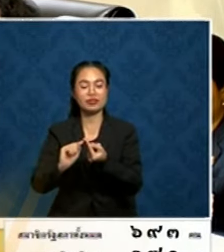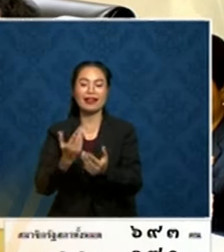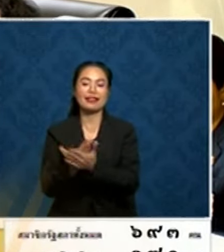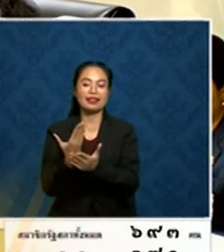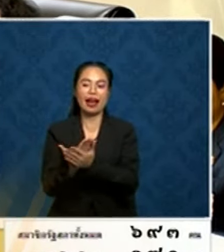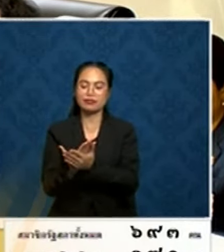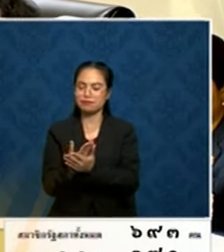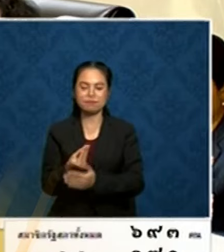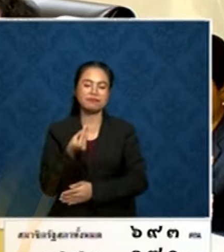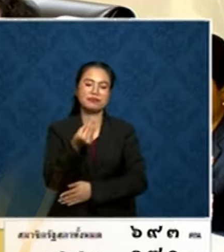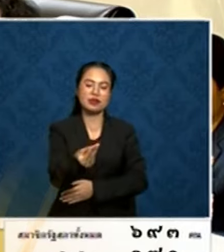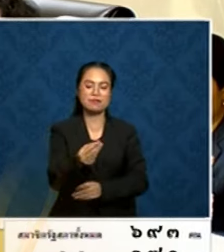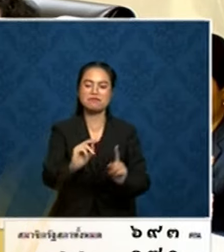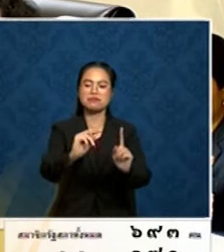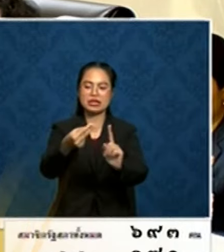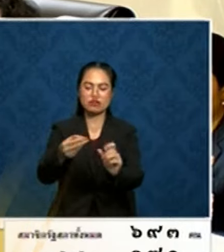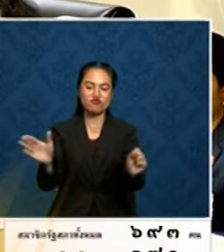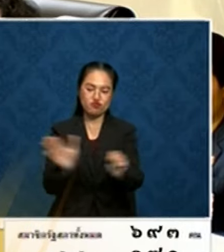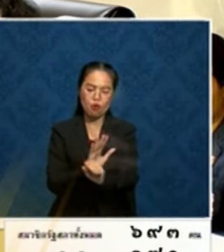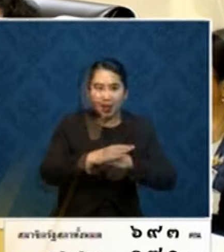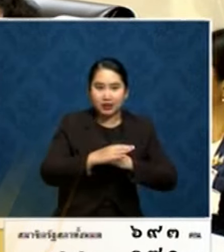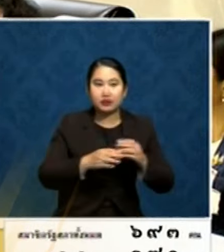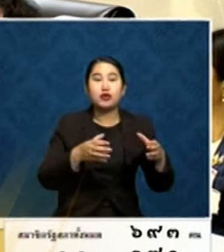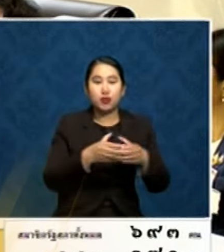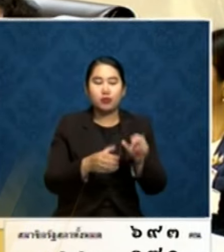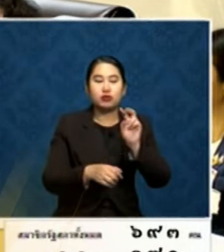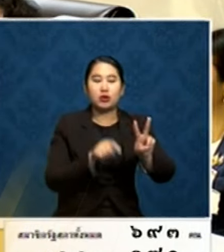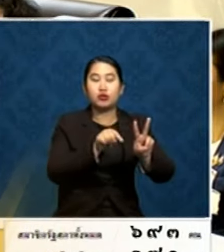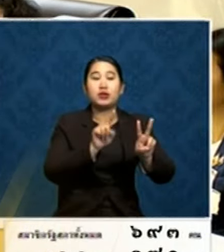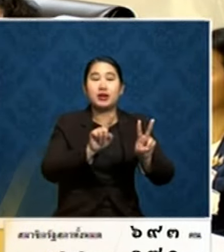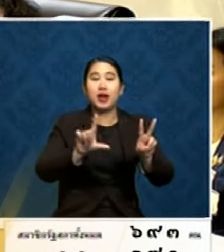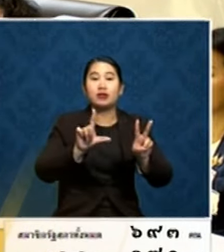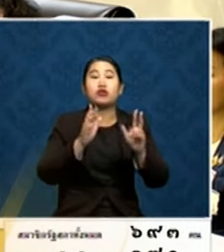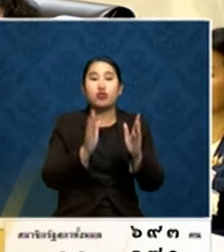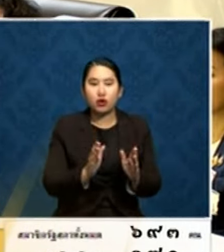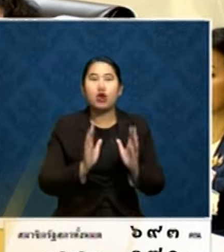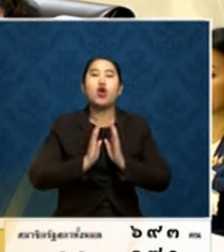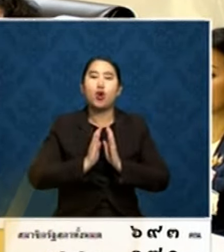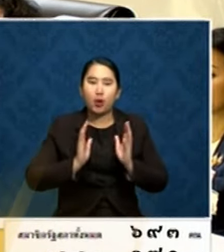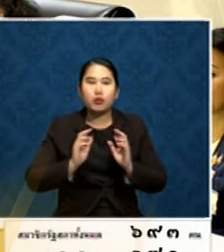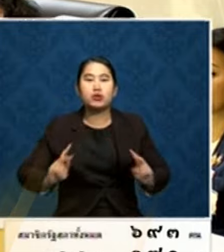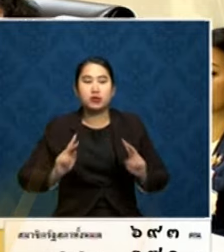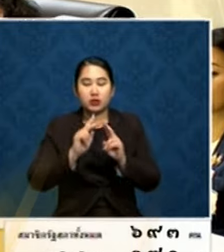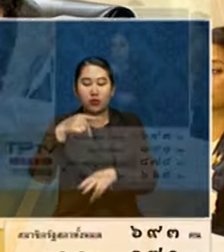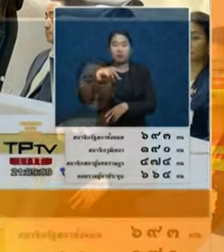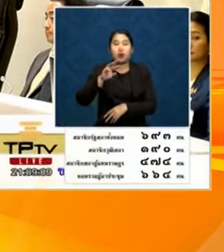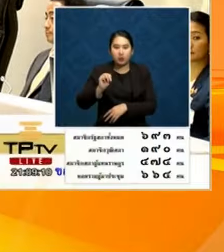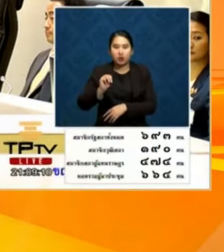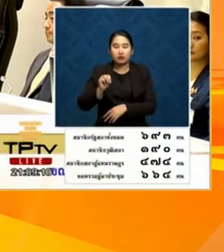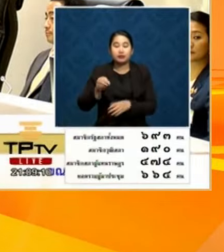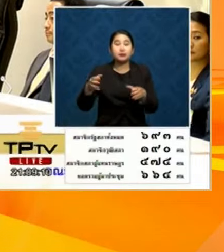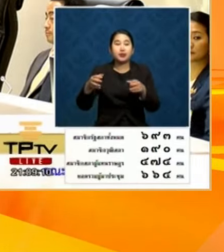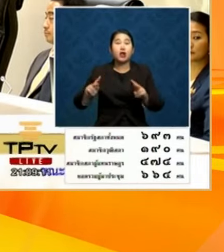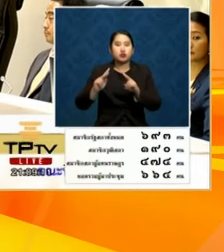จะถึงมือพี่น้องประชาชน 10,000บาทจนครบได้ท่านผู้ชมเดี๋ยวคงต้องไปคุยกันต่อในกรรมกรข่าว